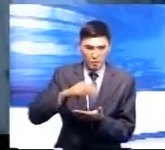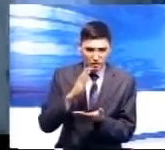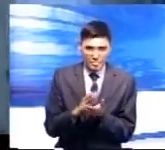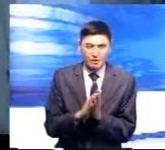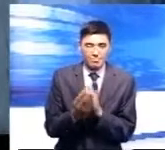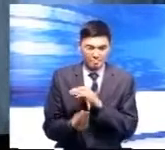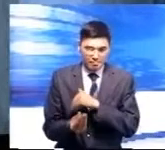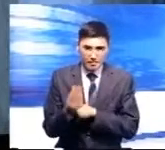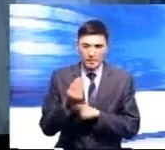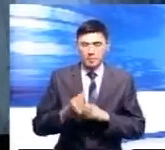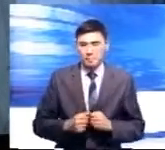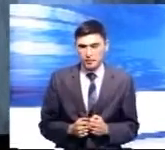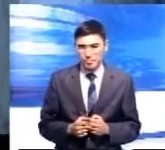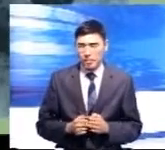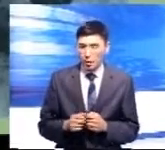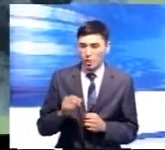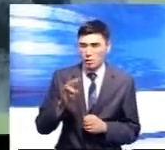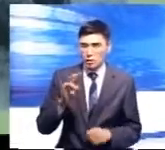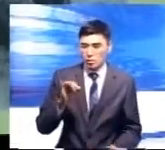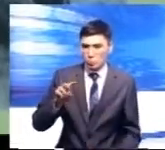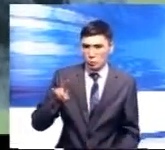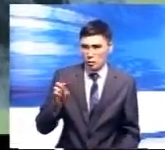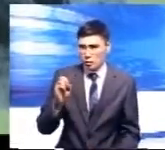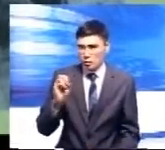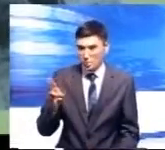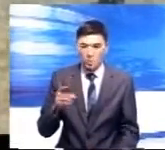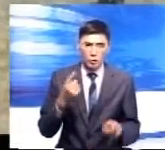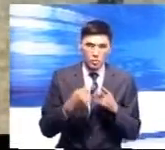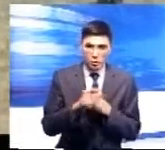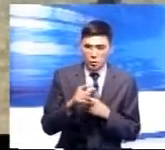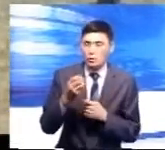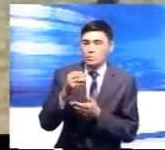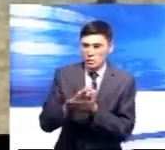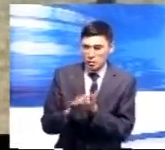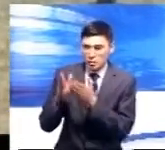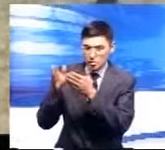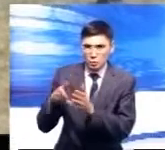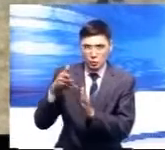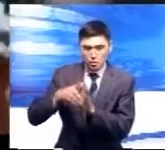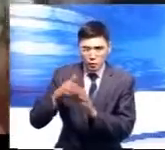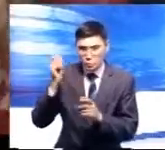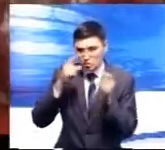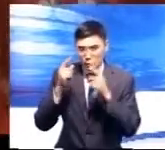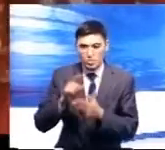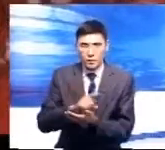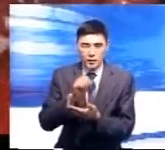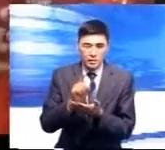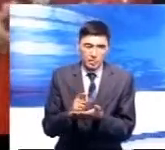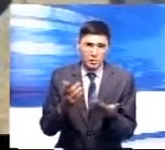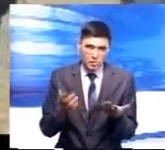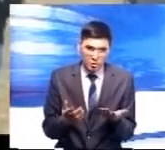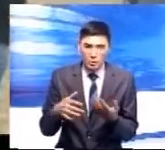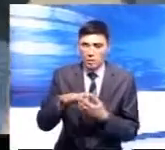всегда было популярно в народе и требует дальнейшего исследования. Поэтому творческая интеллигенция Бескарагая намерена и дальше